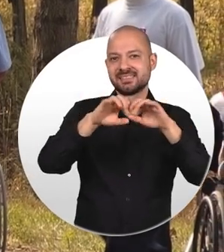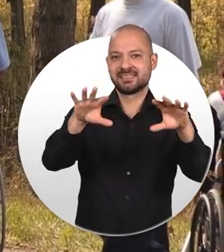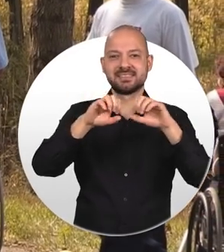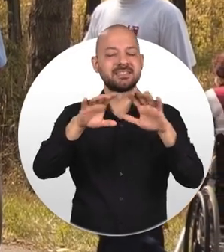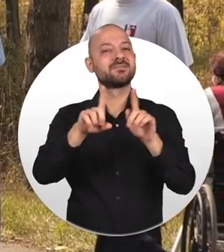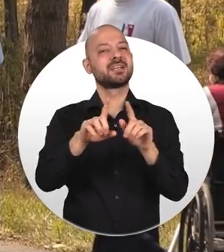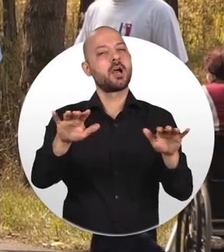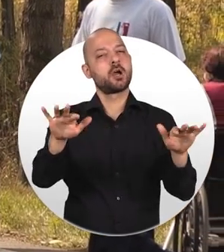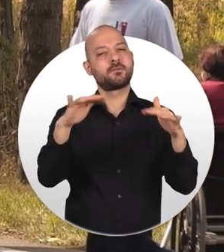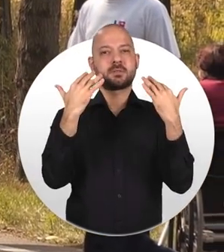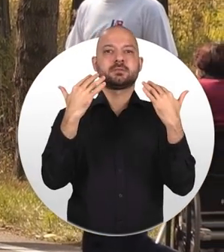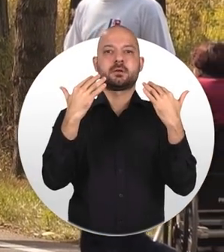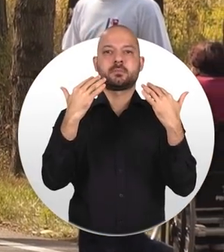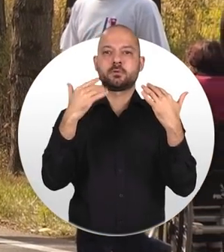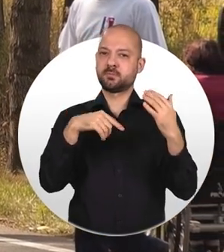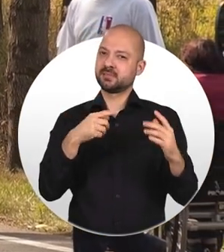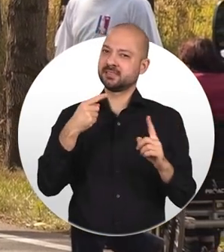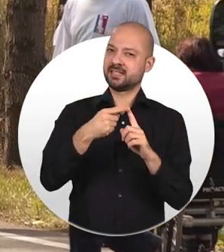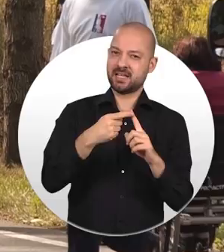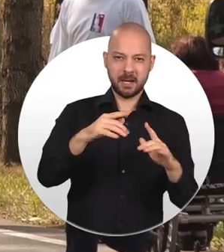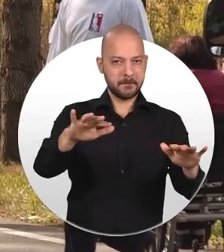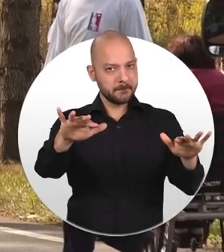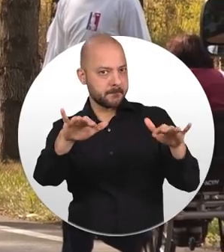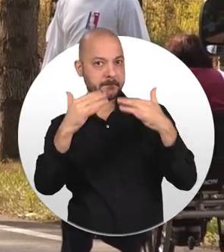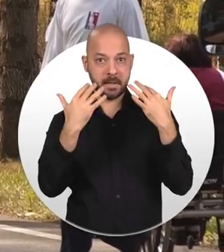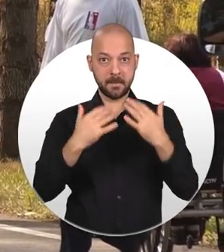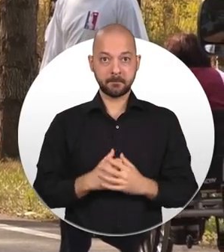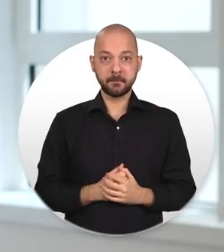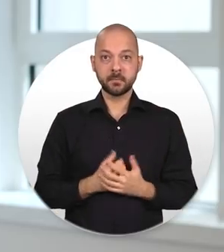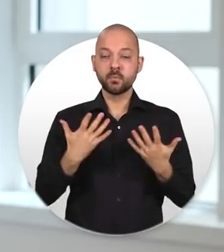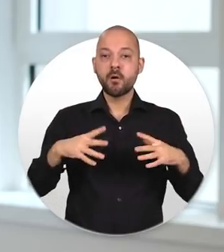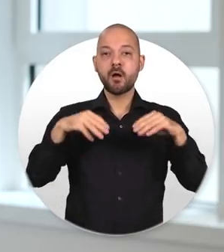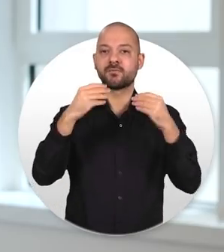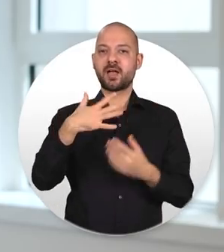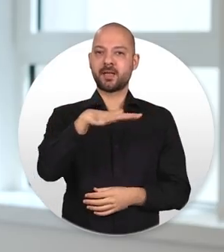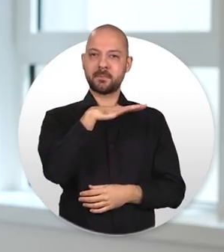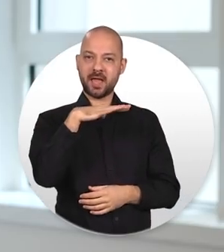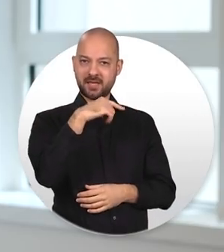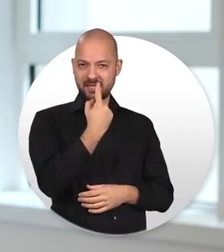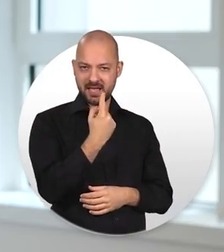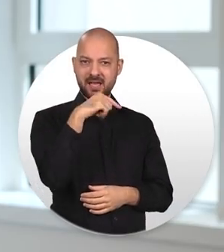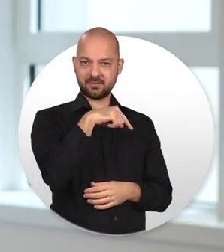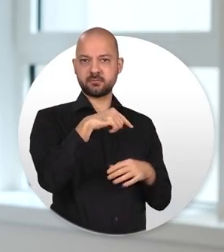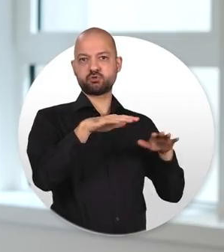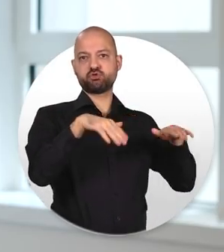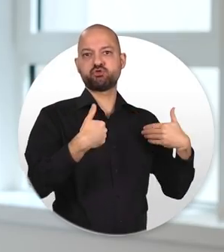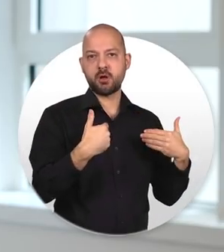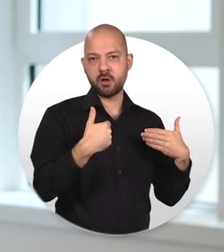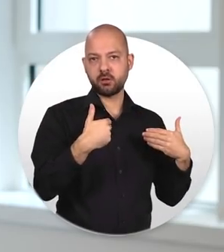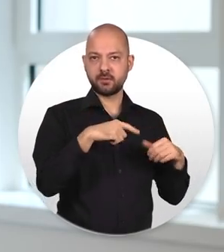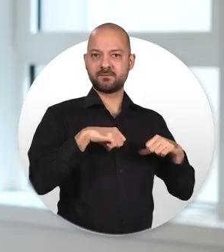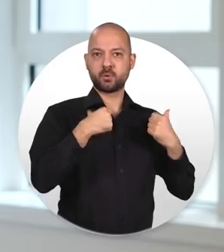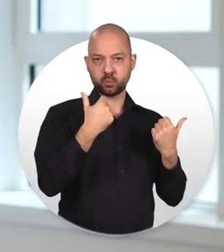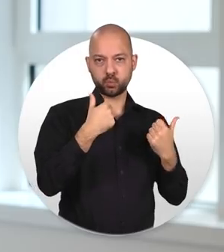wandern. Und da aber wirklich an dem ein Maximum an Aufmerksamkeit kriegen.